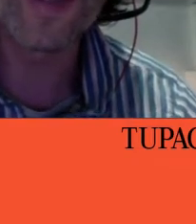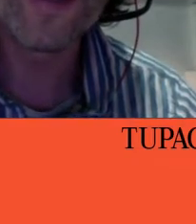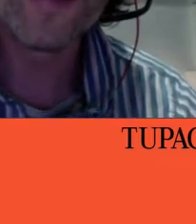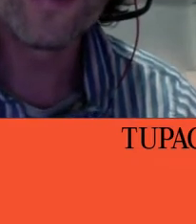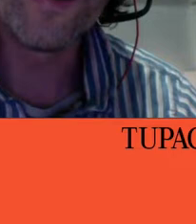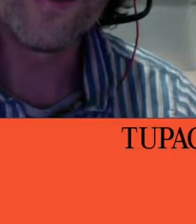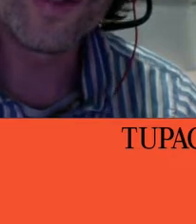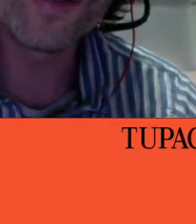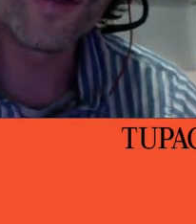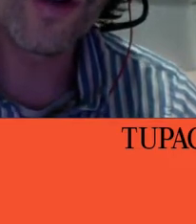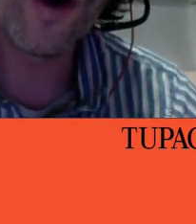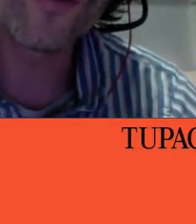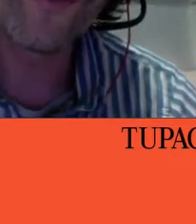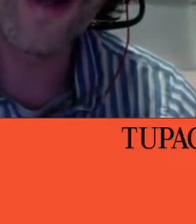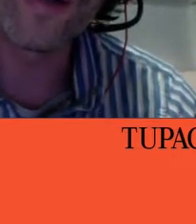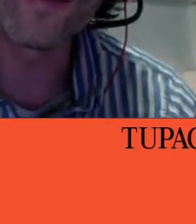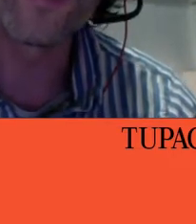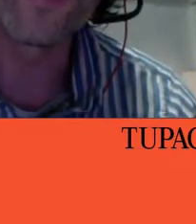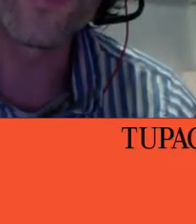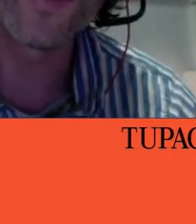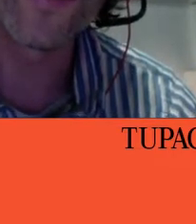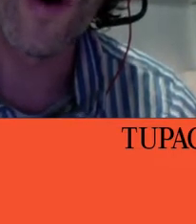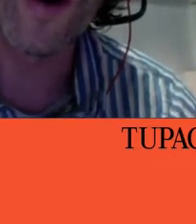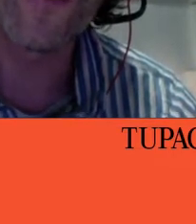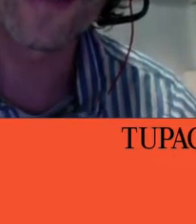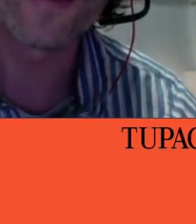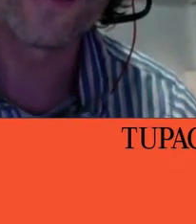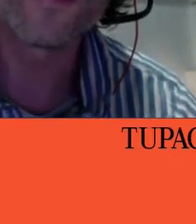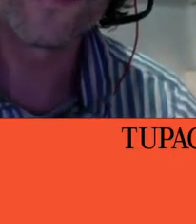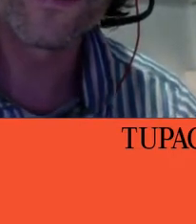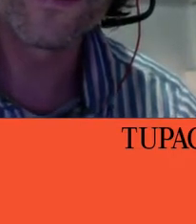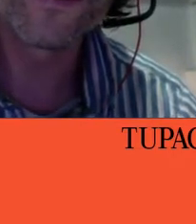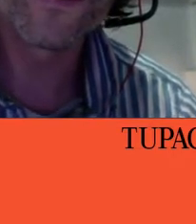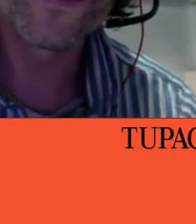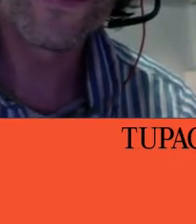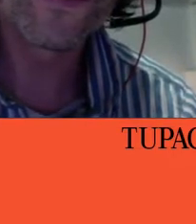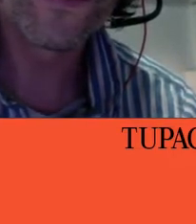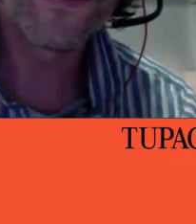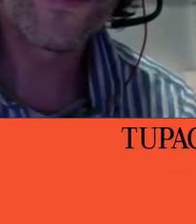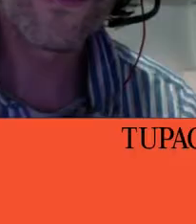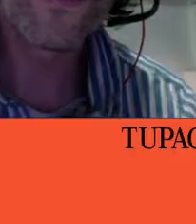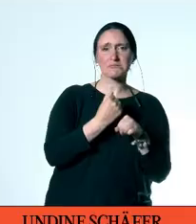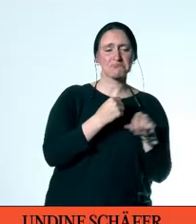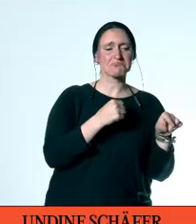in Colombia, it's not hard to find such resources for art practice.